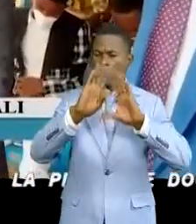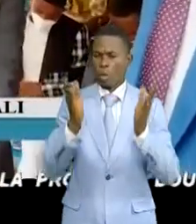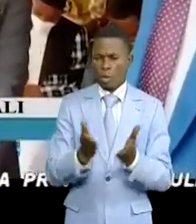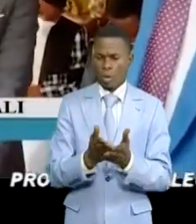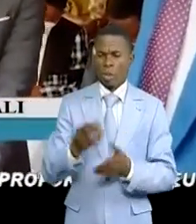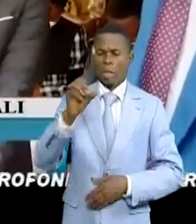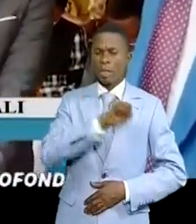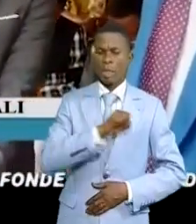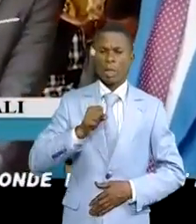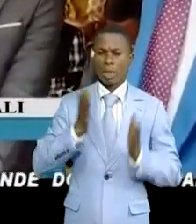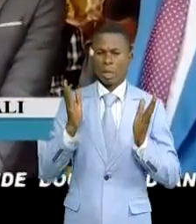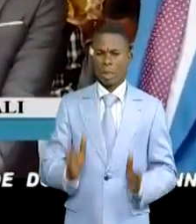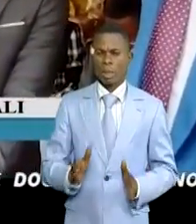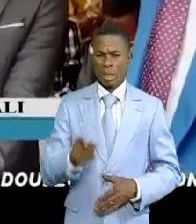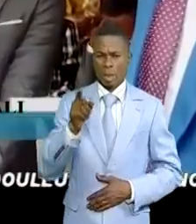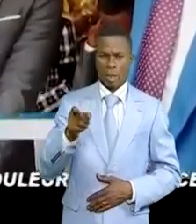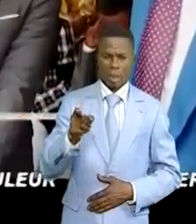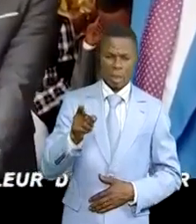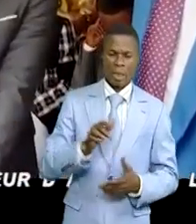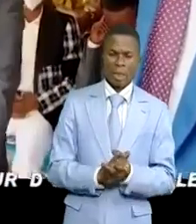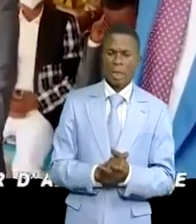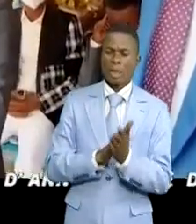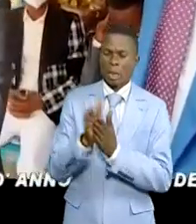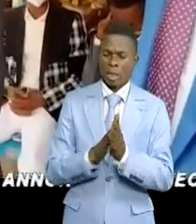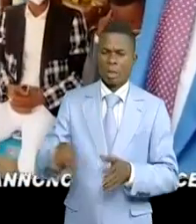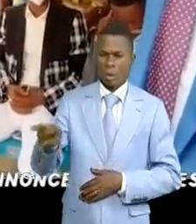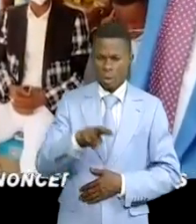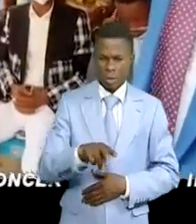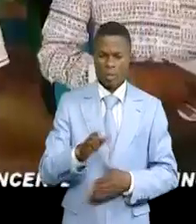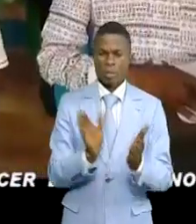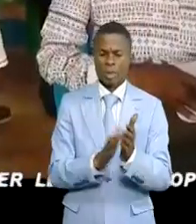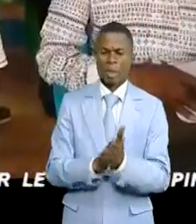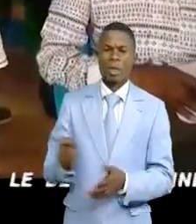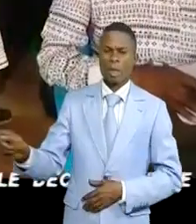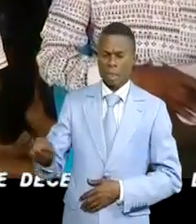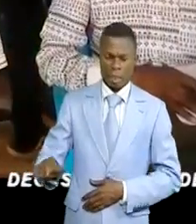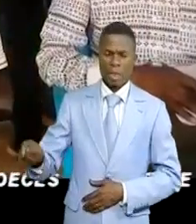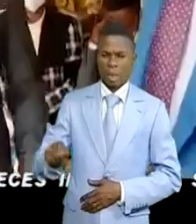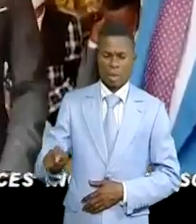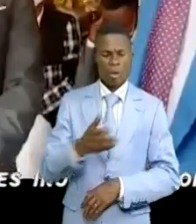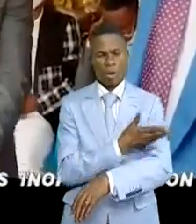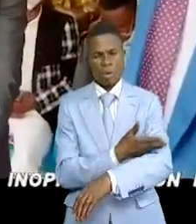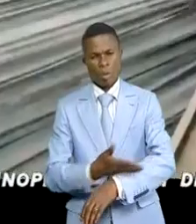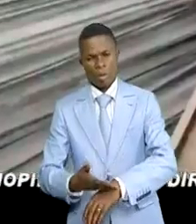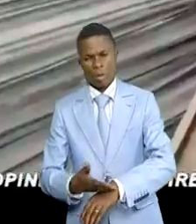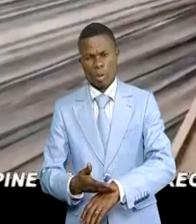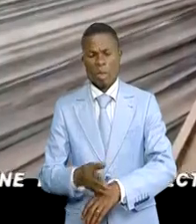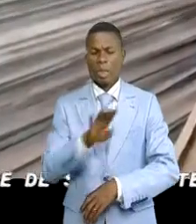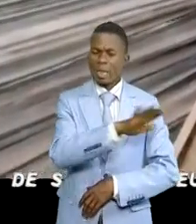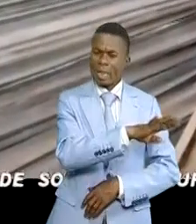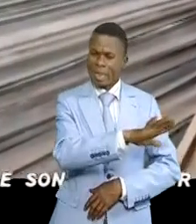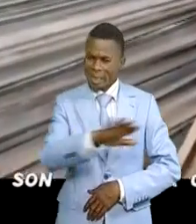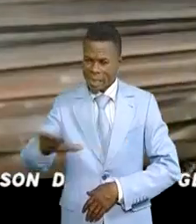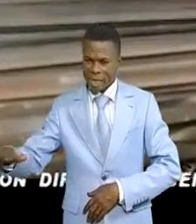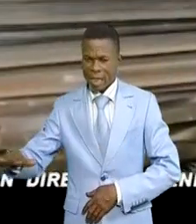L'honorable sénateur vient de doter ce jour les écoles du territoire d'Inongo. 5000